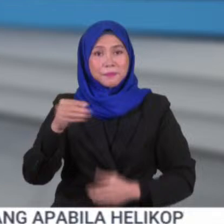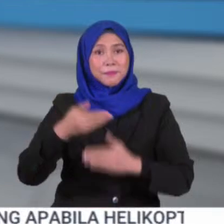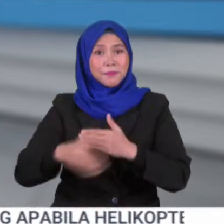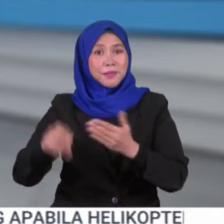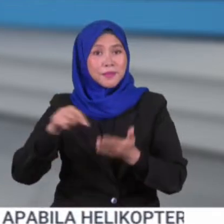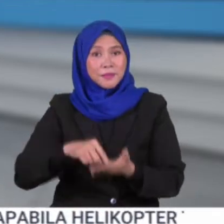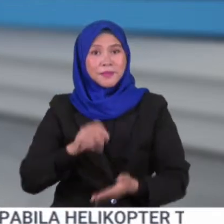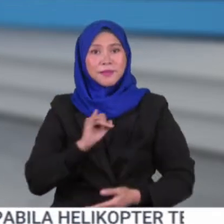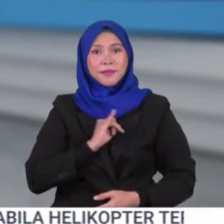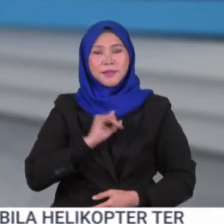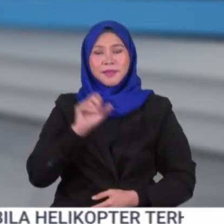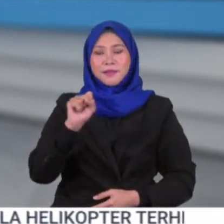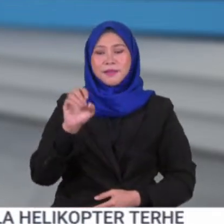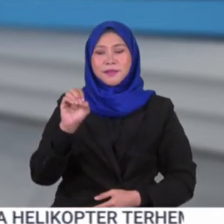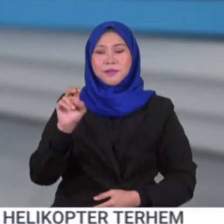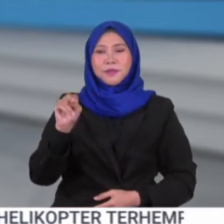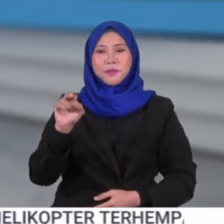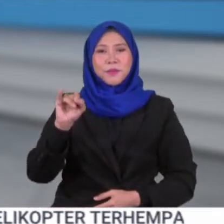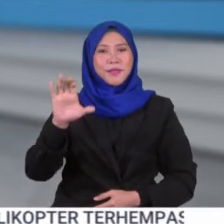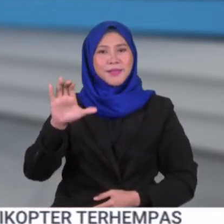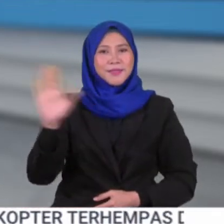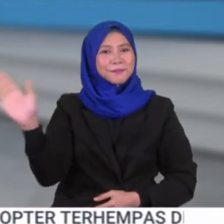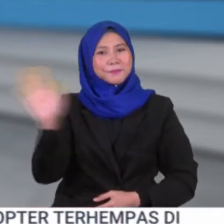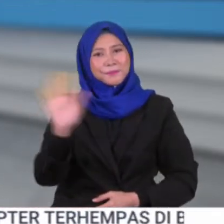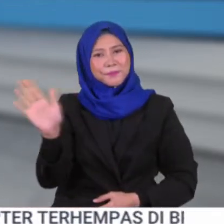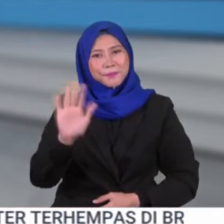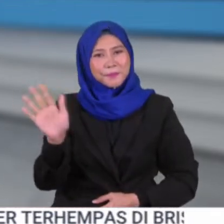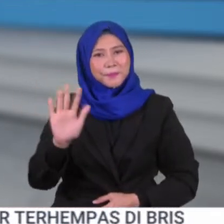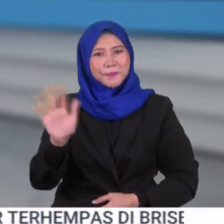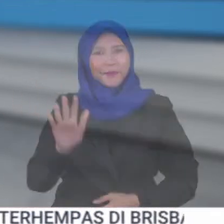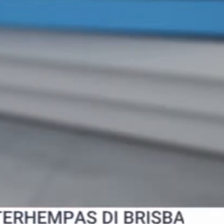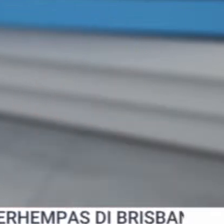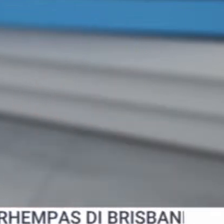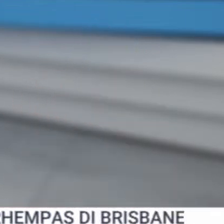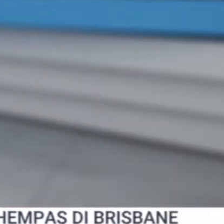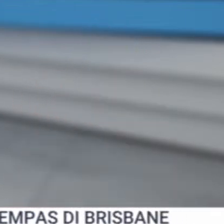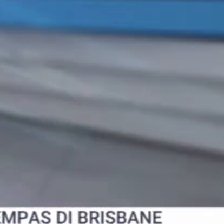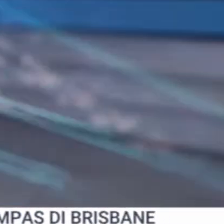Saya Sonny Hussein. Bye.